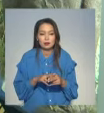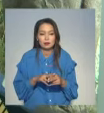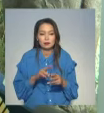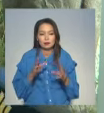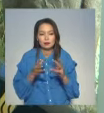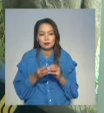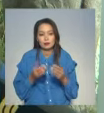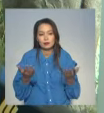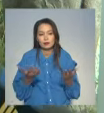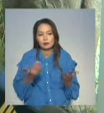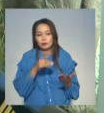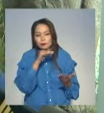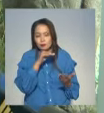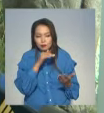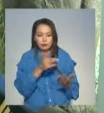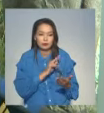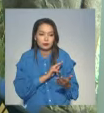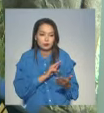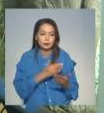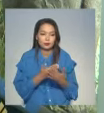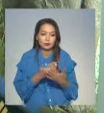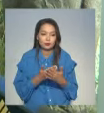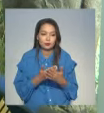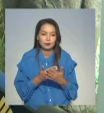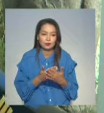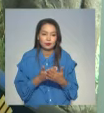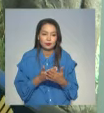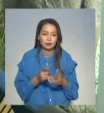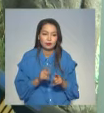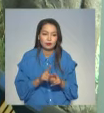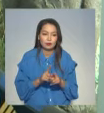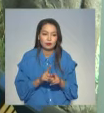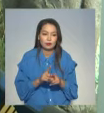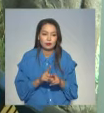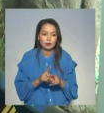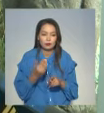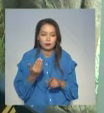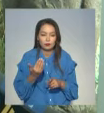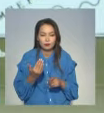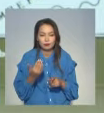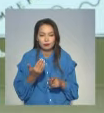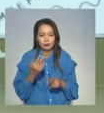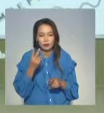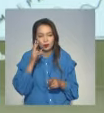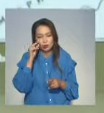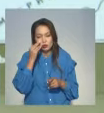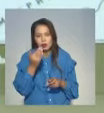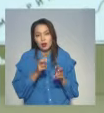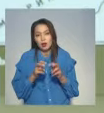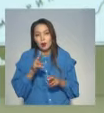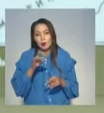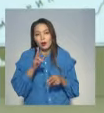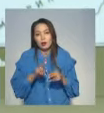понять, какой статус они имели среди кочевников того времени, то есть 2-4 века нашей эры. По